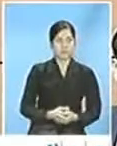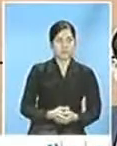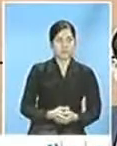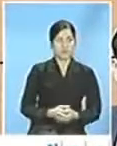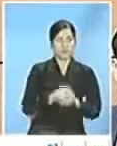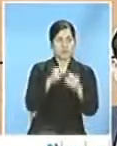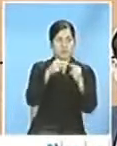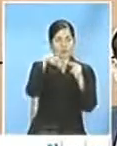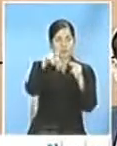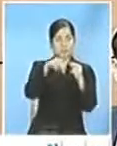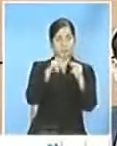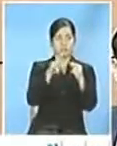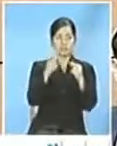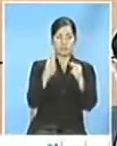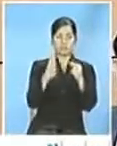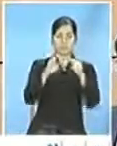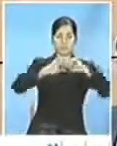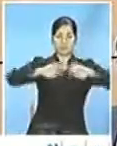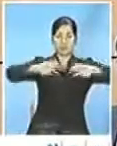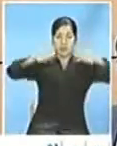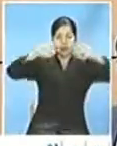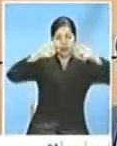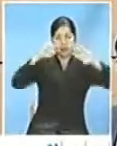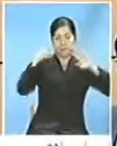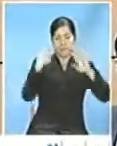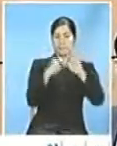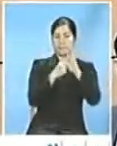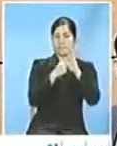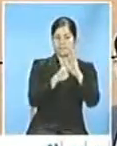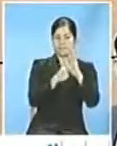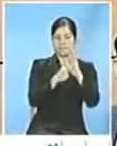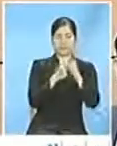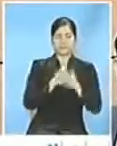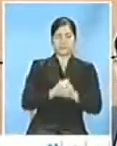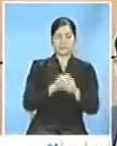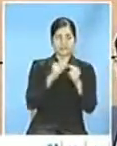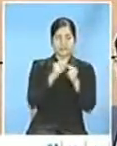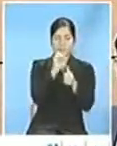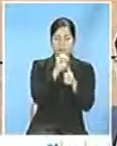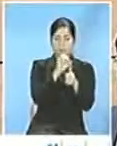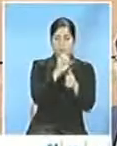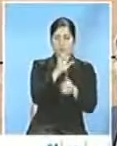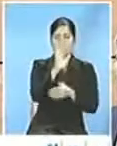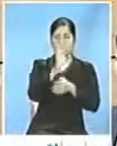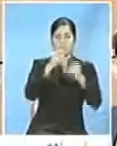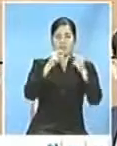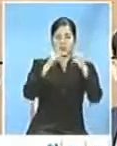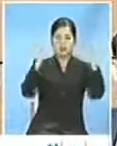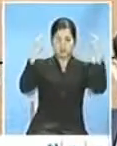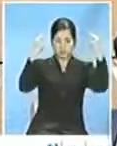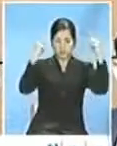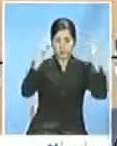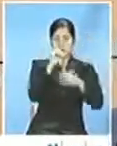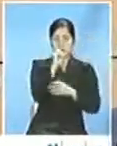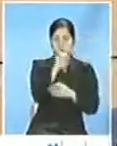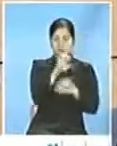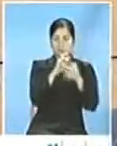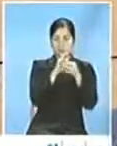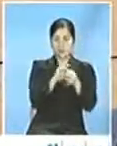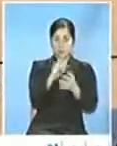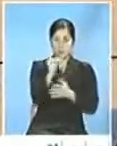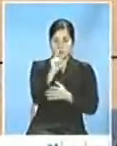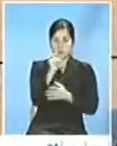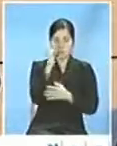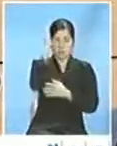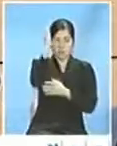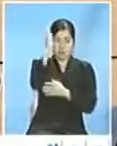พระราชบัญญัติที่รัฐบาลจะต้องเป็นผู้นำเสนอและข้อเสนอที่ท่านนายกพูดถึงเรื่องการสร้างส